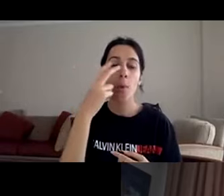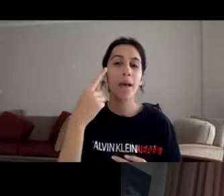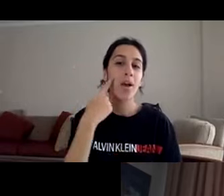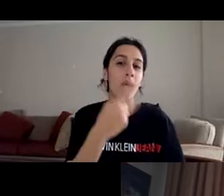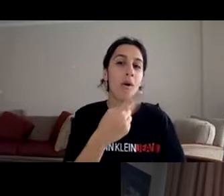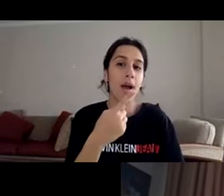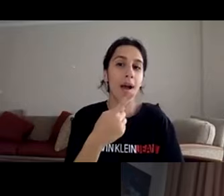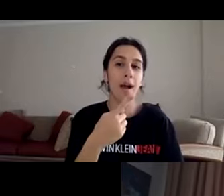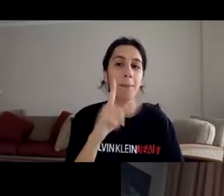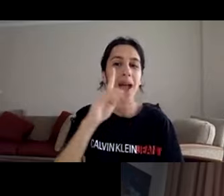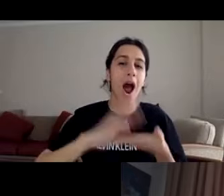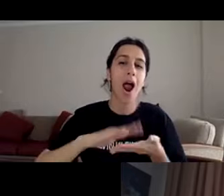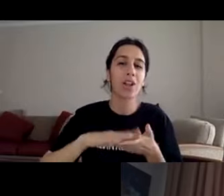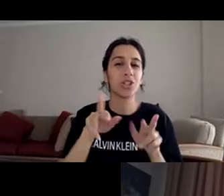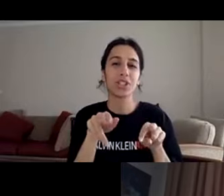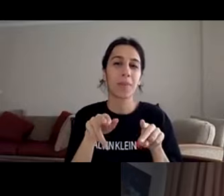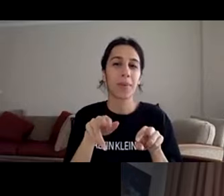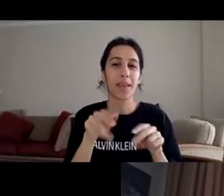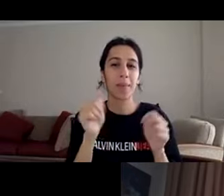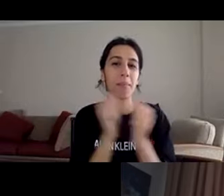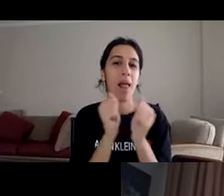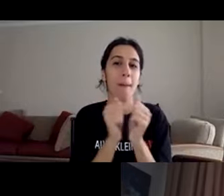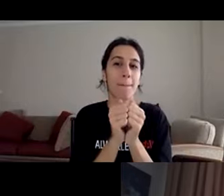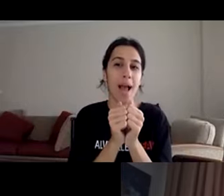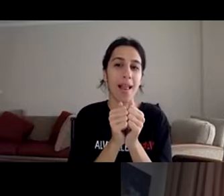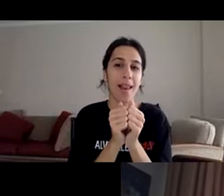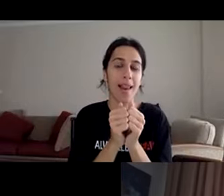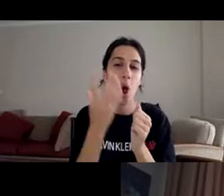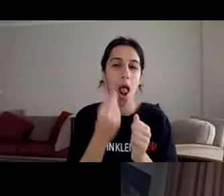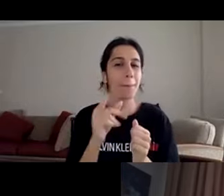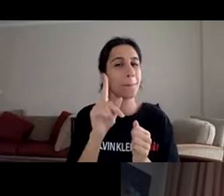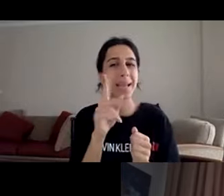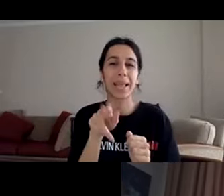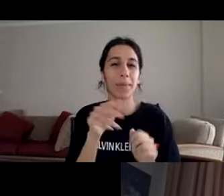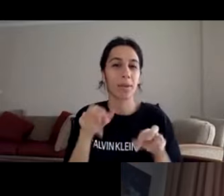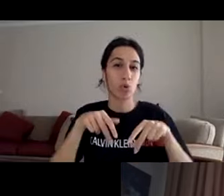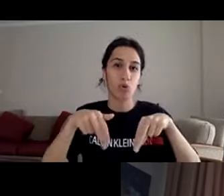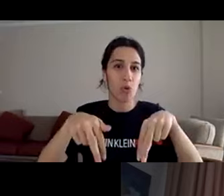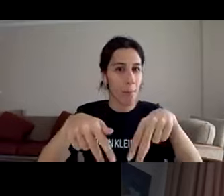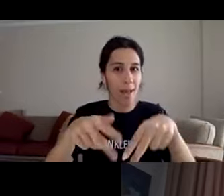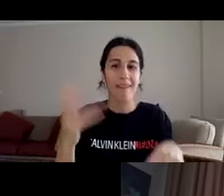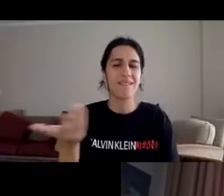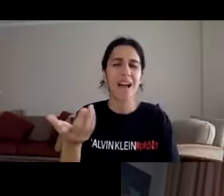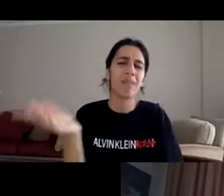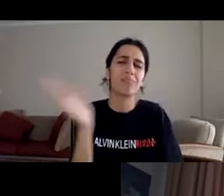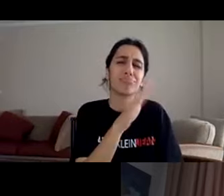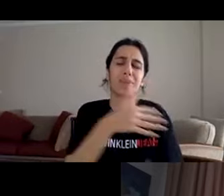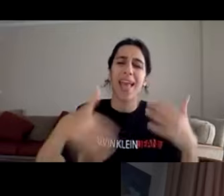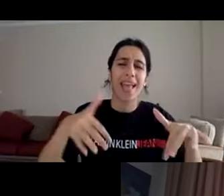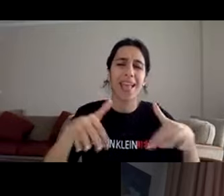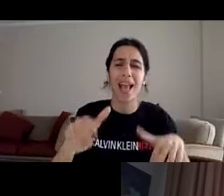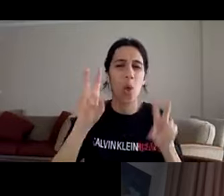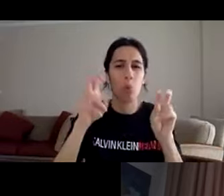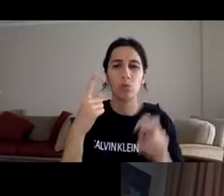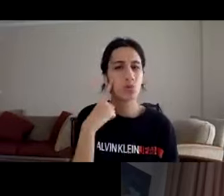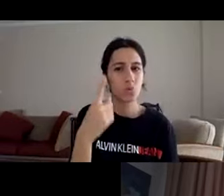bir arkadaşmış gibi birlikte yürüyen birisiymiş gibi veya diğer engel sınıfındaki